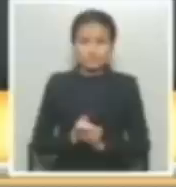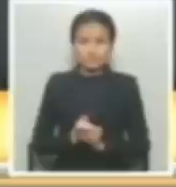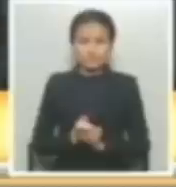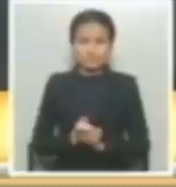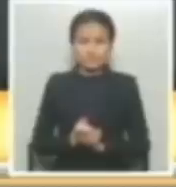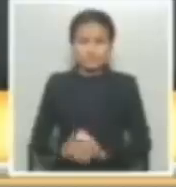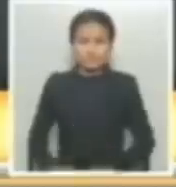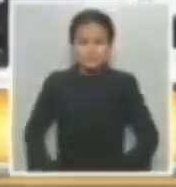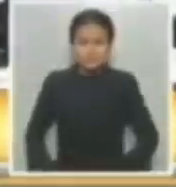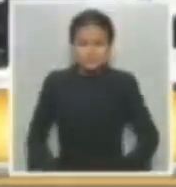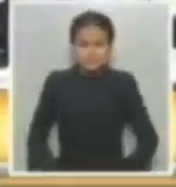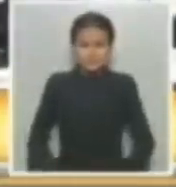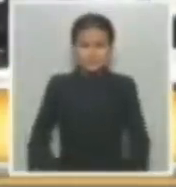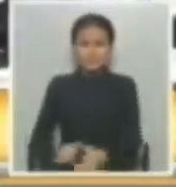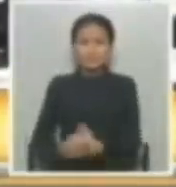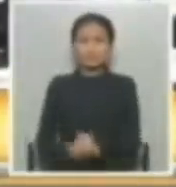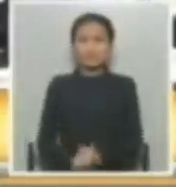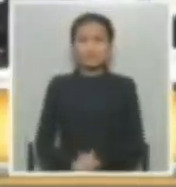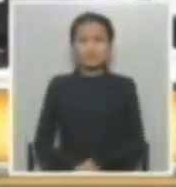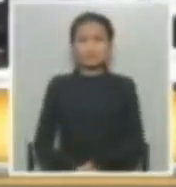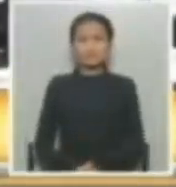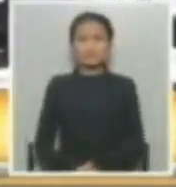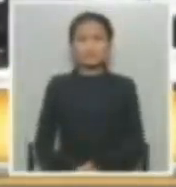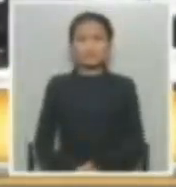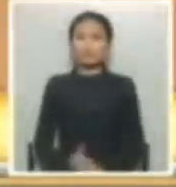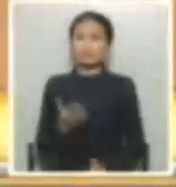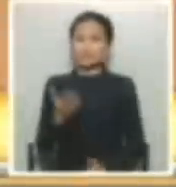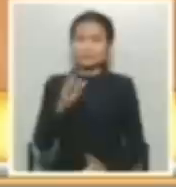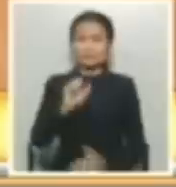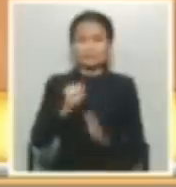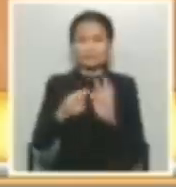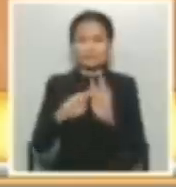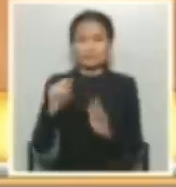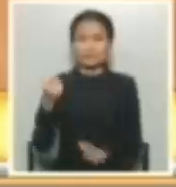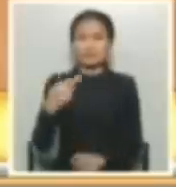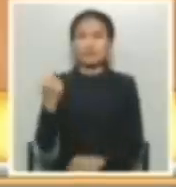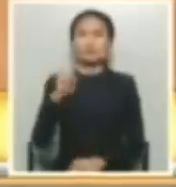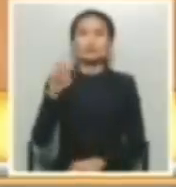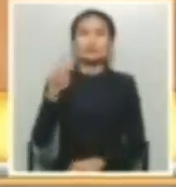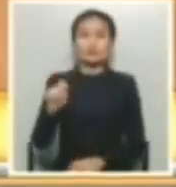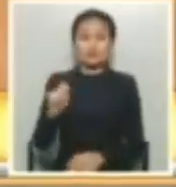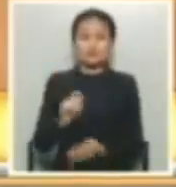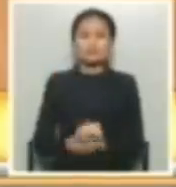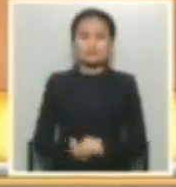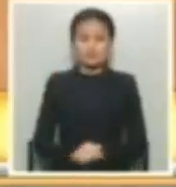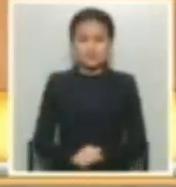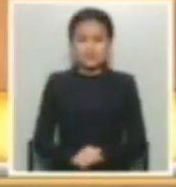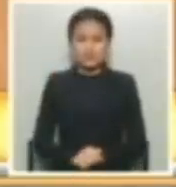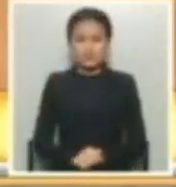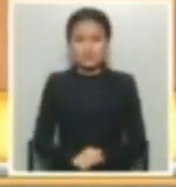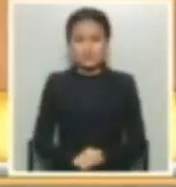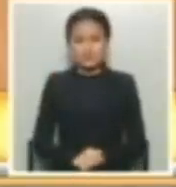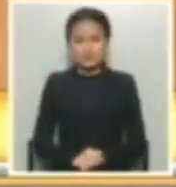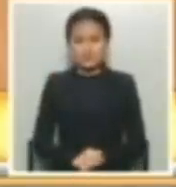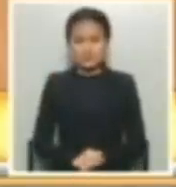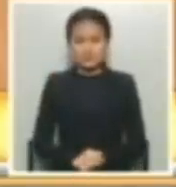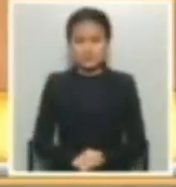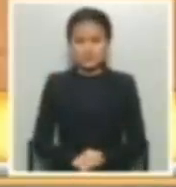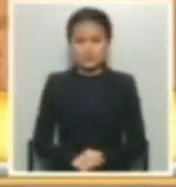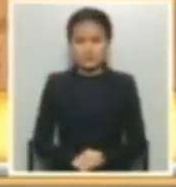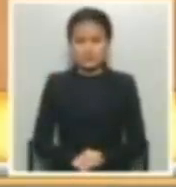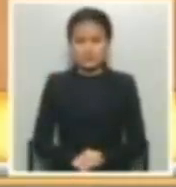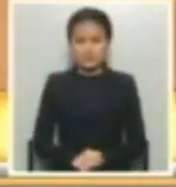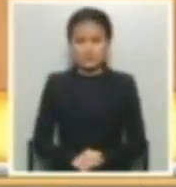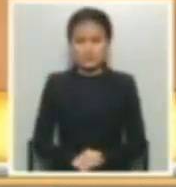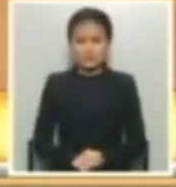าน ขอท่านสาธิตอีกท่านหนึ่งนะครับแล้วท่านประธานกรรมาธิการค่อยชี้แจงครับเดี๋ยวนะครับท่